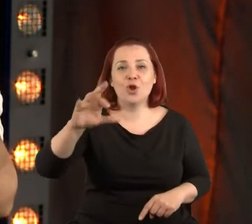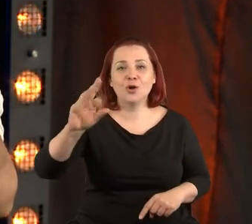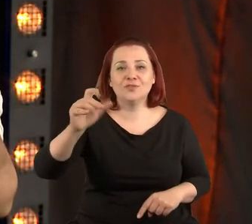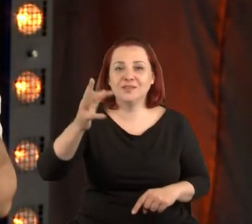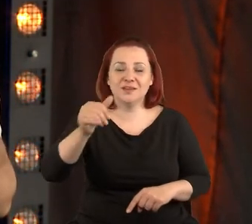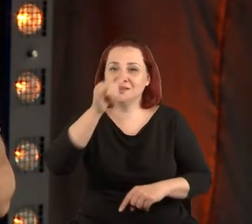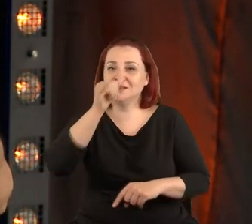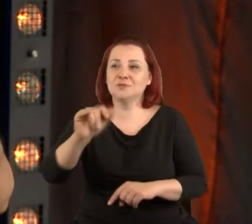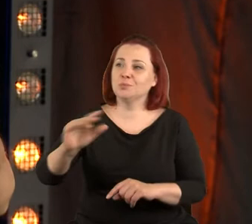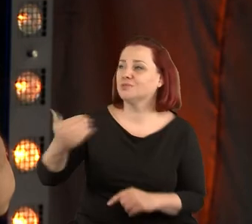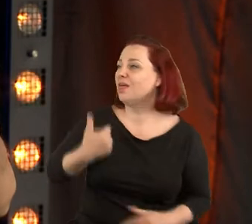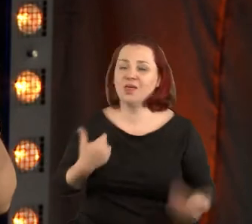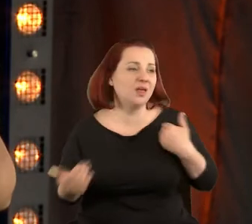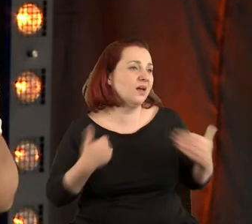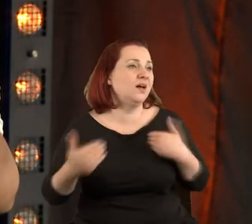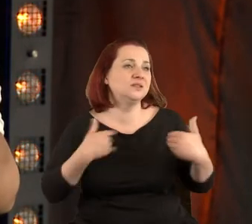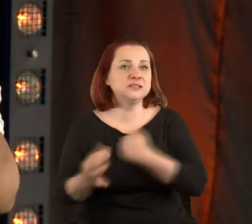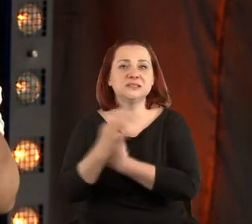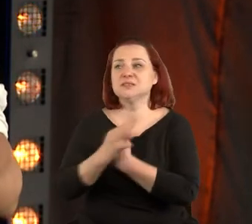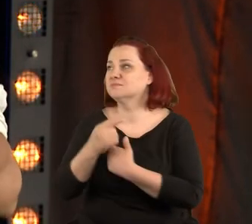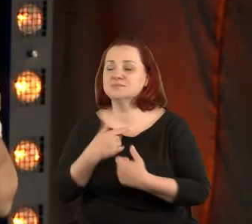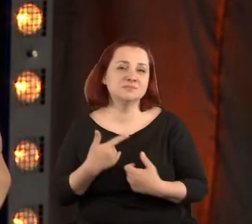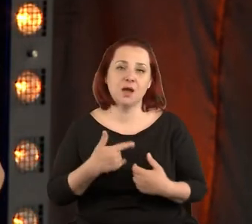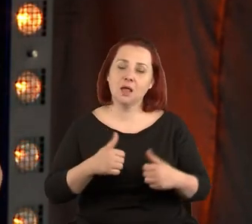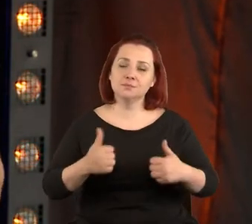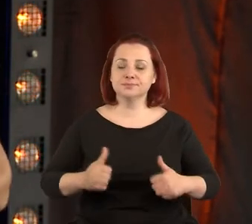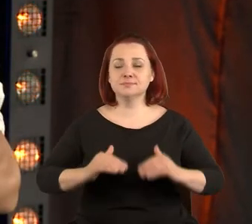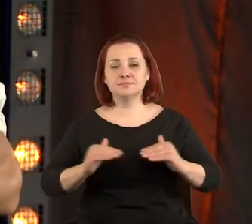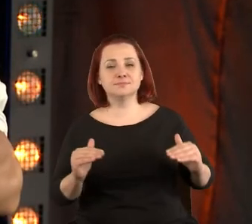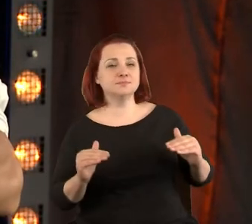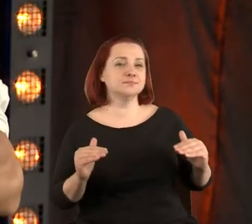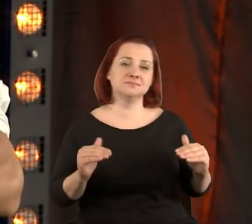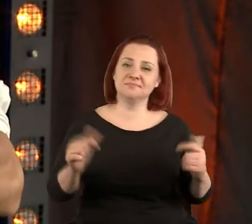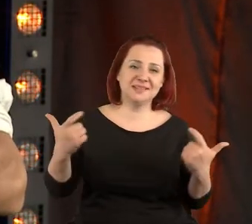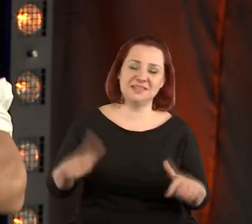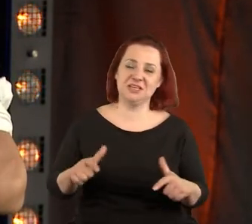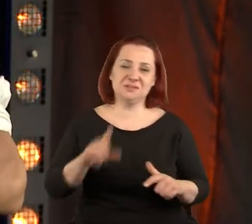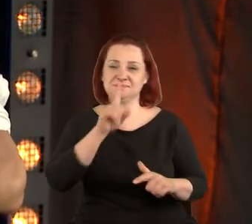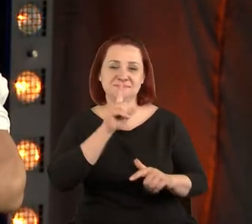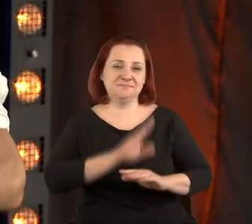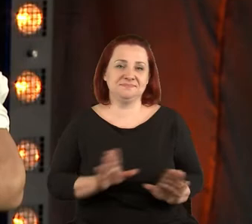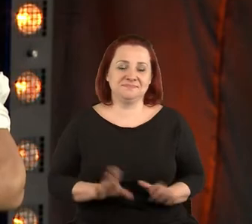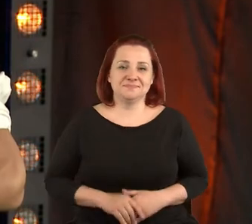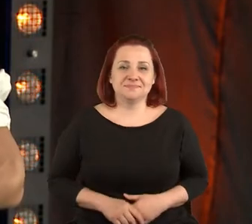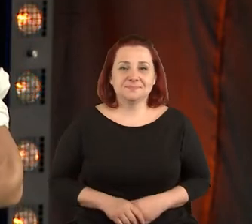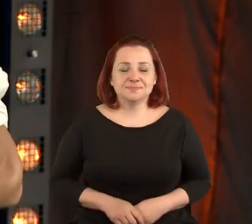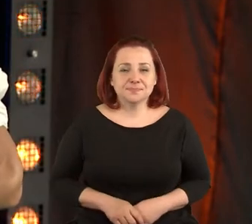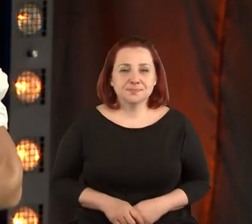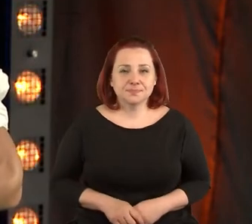po tym, jak dość poważnie się zmęczyłem na treningu. Także to był właśnie taki element. Ja jeszcze dorzucę